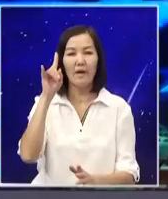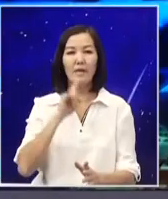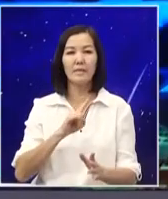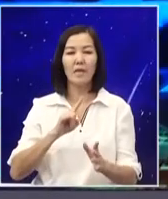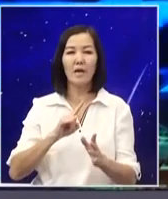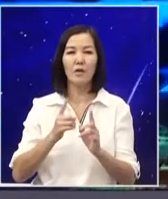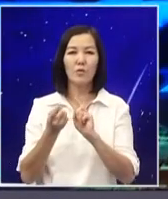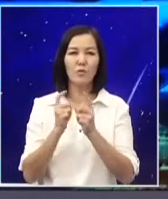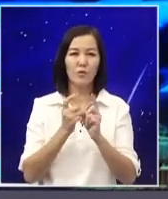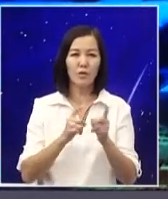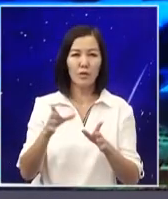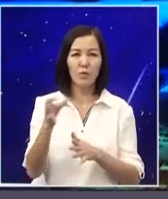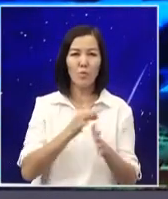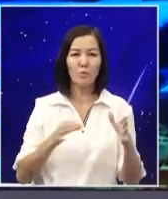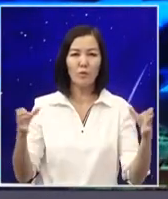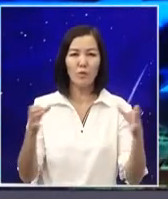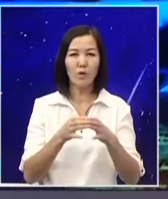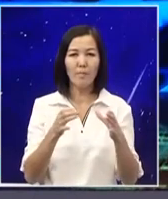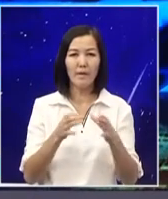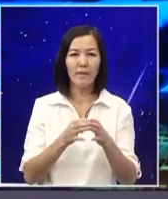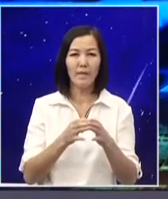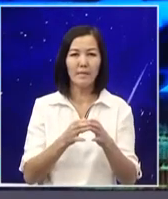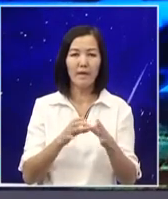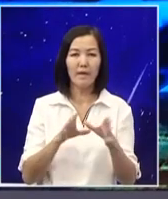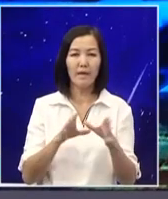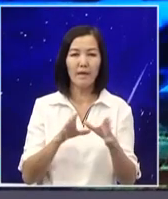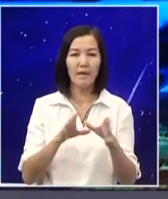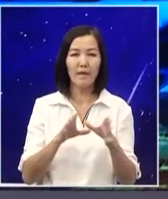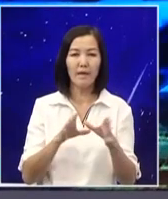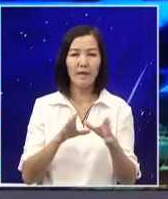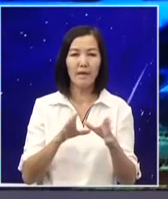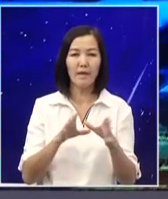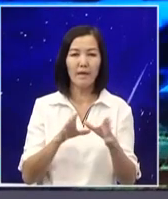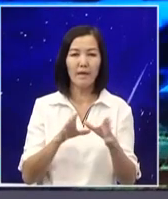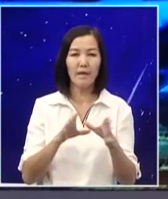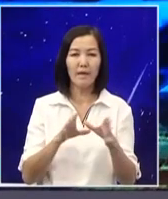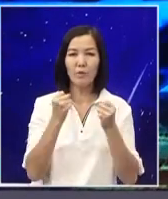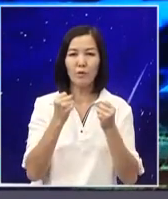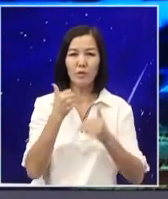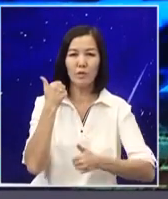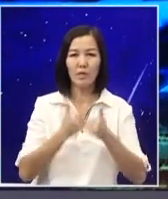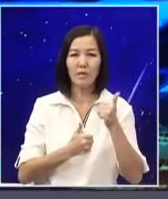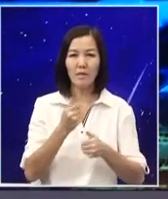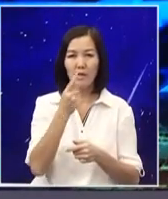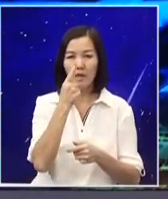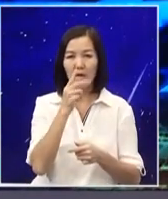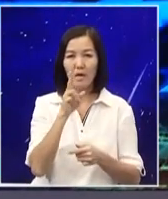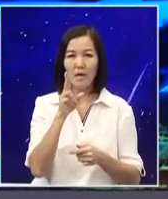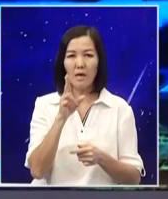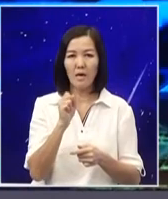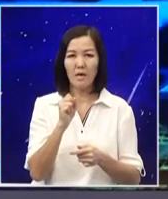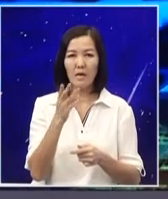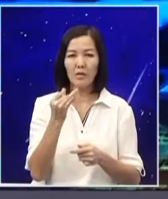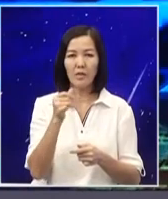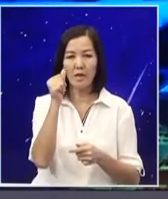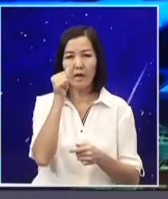Күресінен Алматы облысты құрама командасы ел чемпионатына дайындалып жатыр. Ұлттың жалау үретер жарыс қараша айының